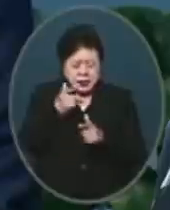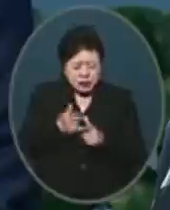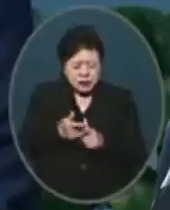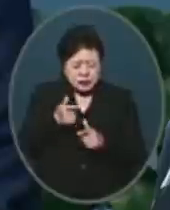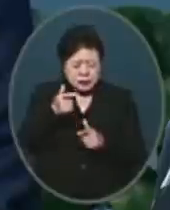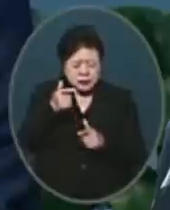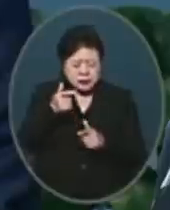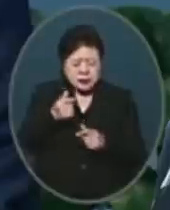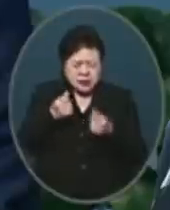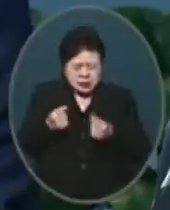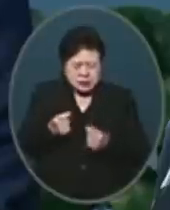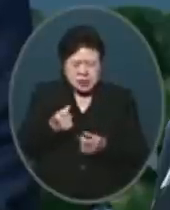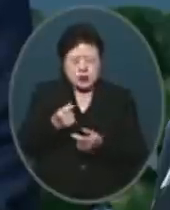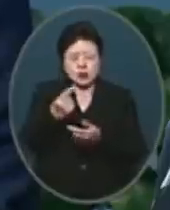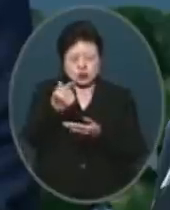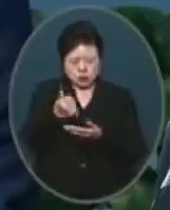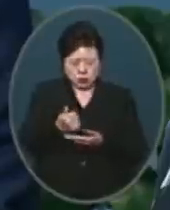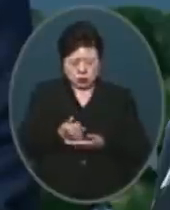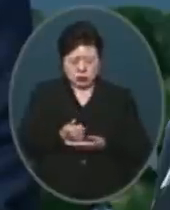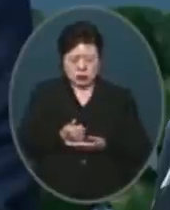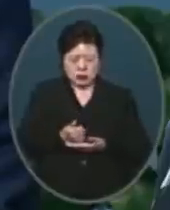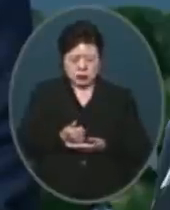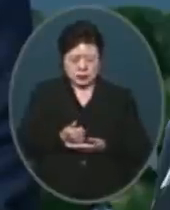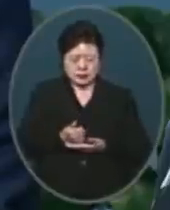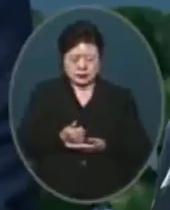예수님을 힘차게 모시고